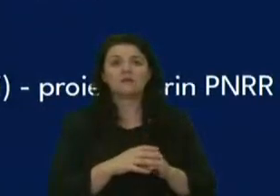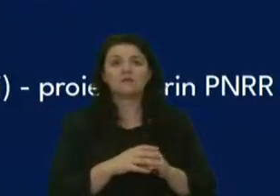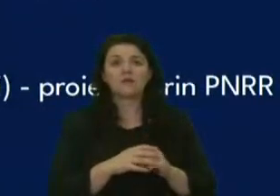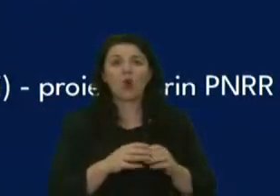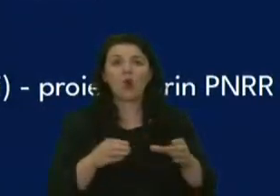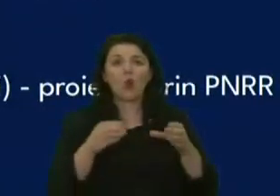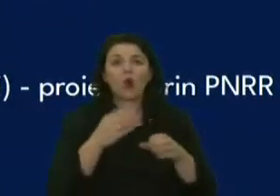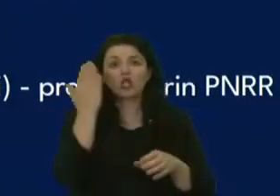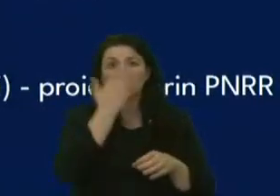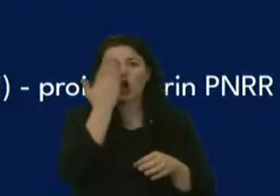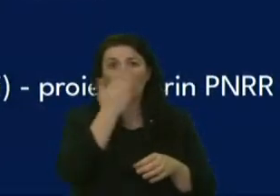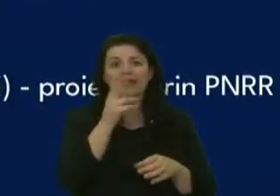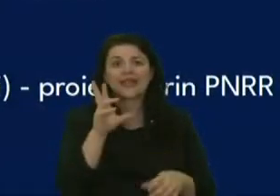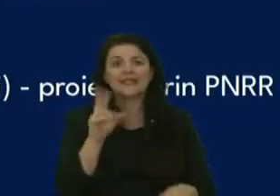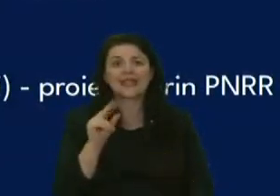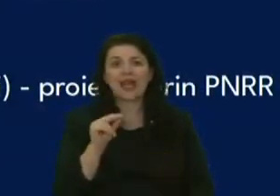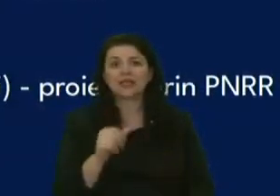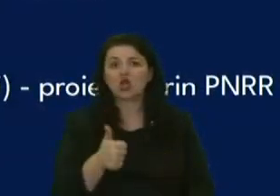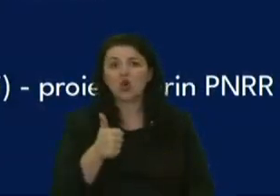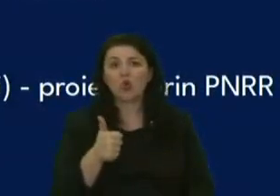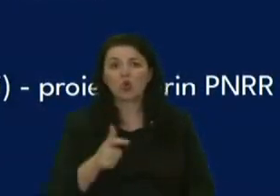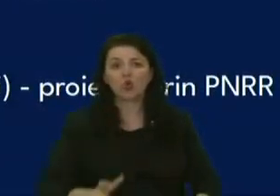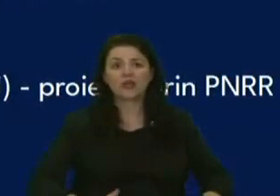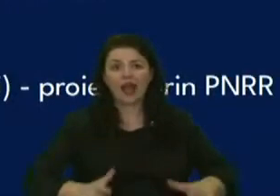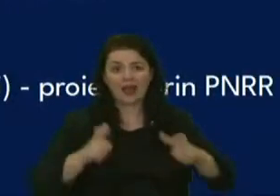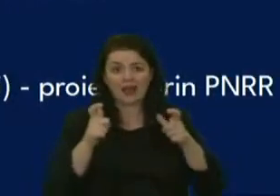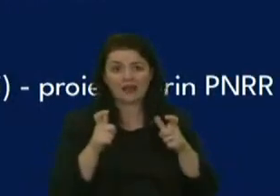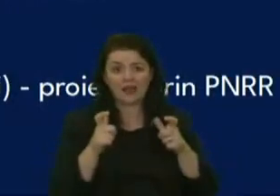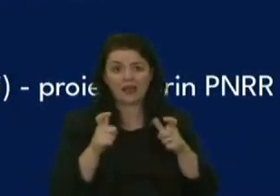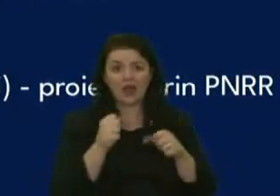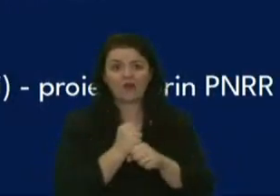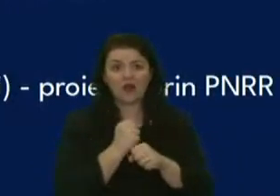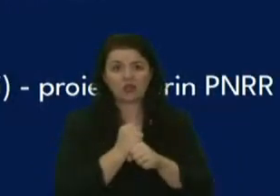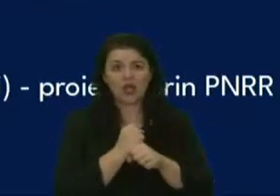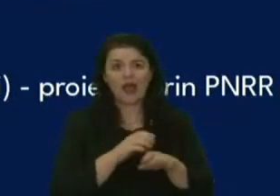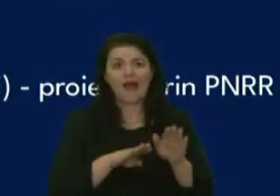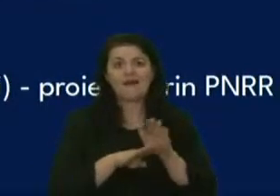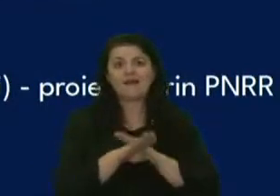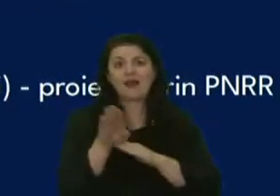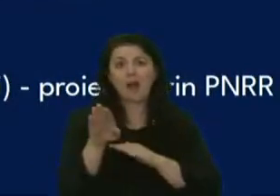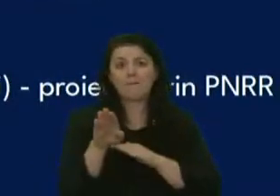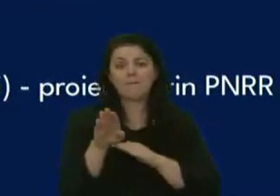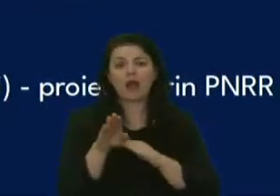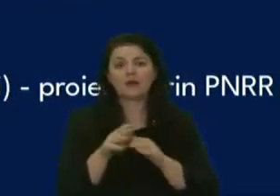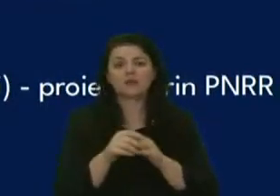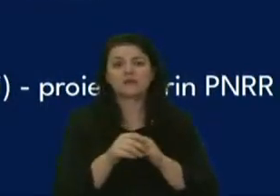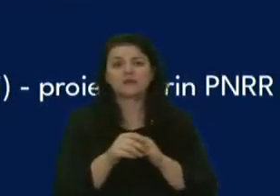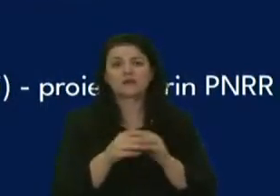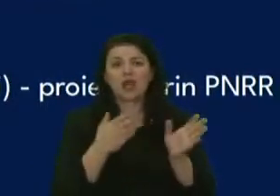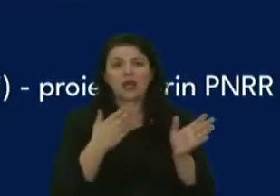unităților de învățământ sunt 31 de clădiri care sunt reabilitate pentru școală rampa temporară dezafectată care începe proiectul de la